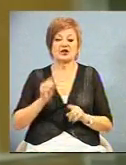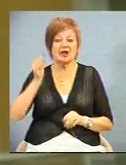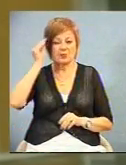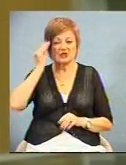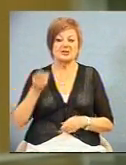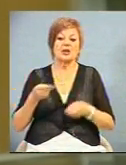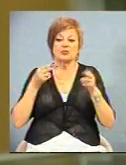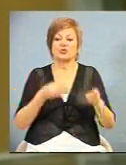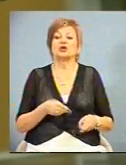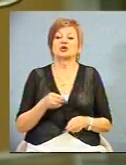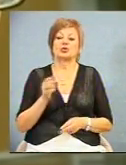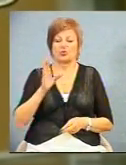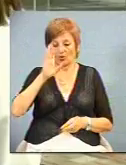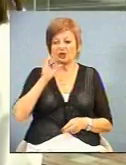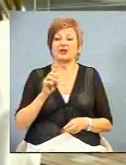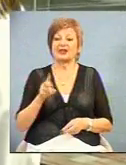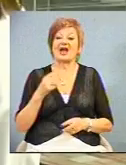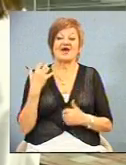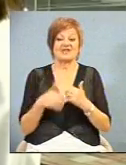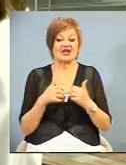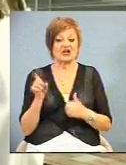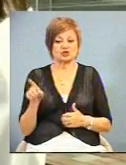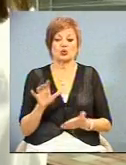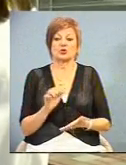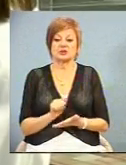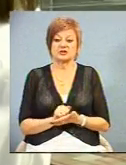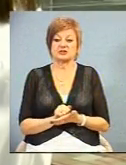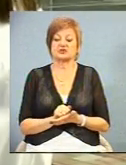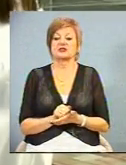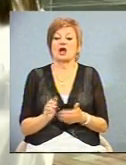і Ілля Дерев'янко. Вдома в Херсоні він займається